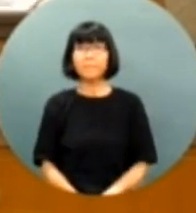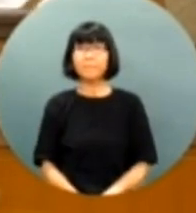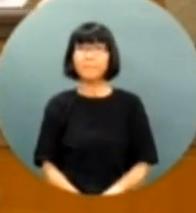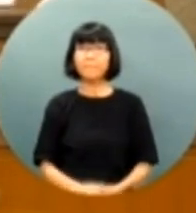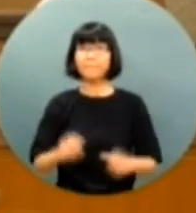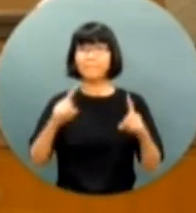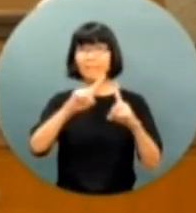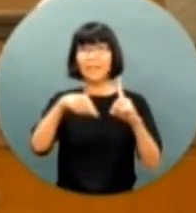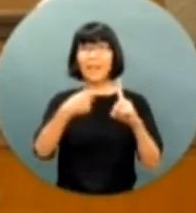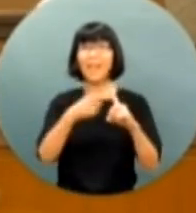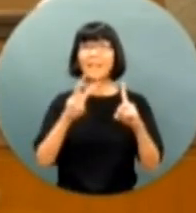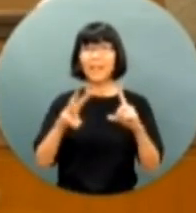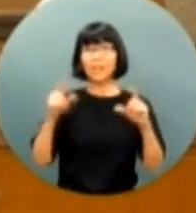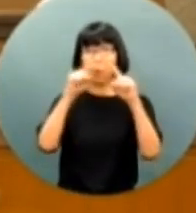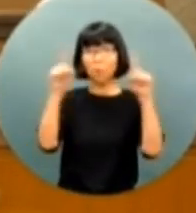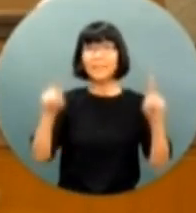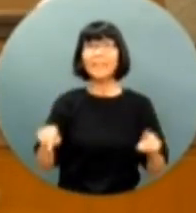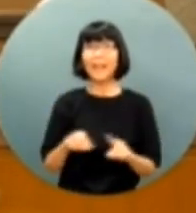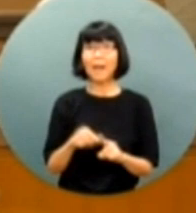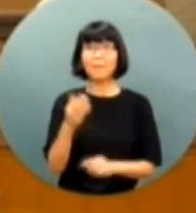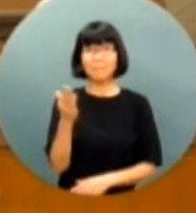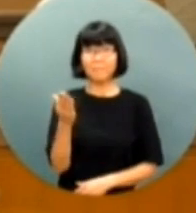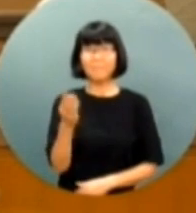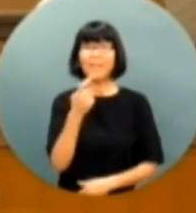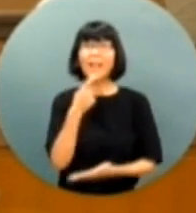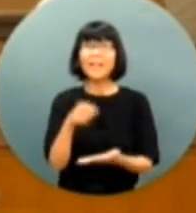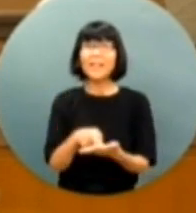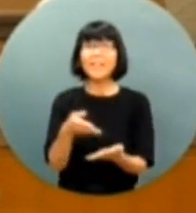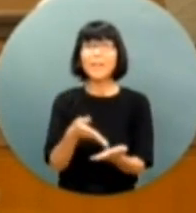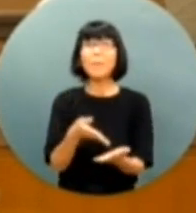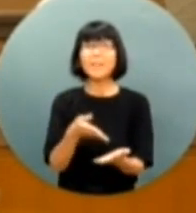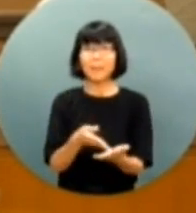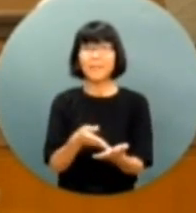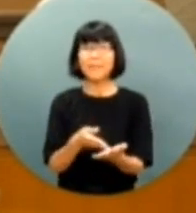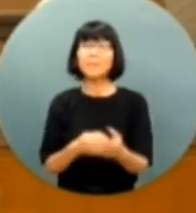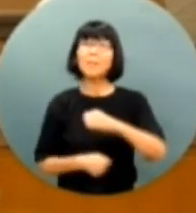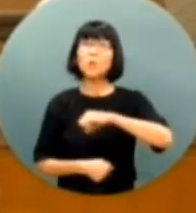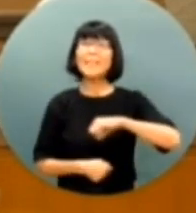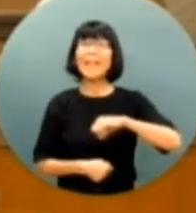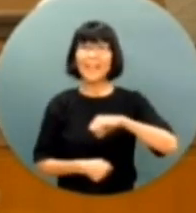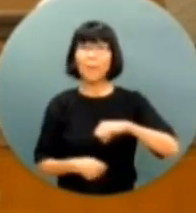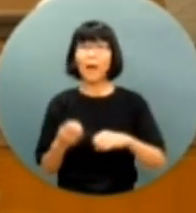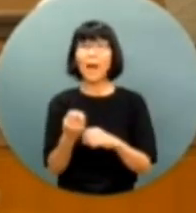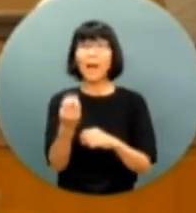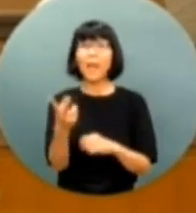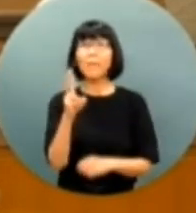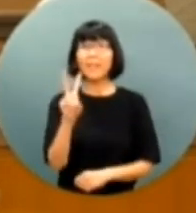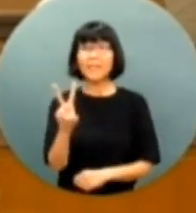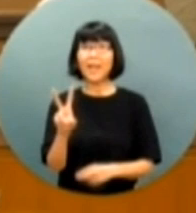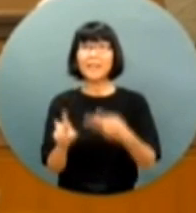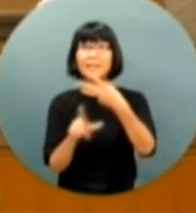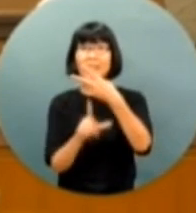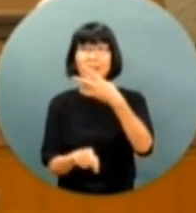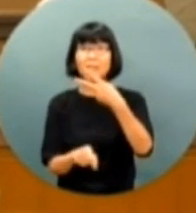さんのやつですけれども、まず、簡単に説明しますけど、まず左側、令和2年1月23日の日本